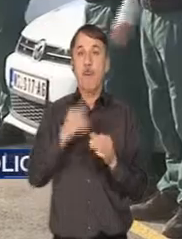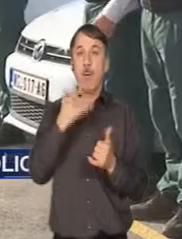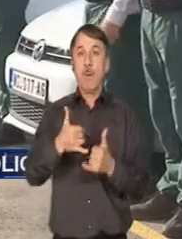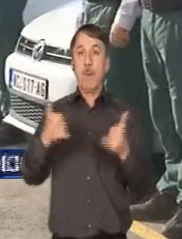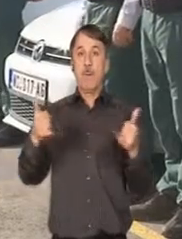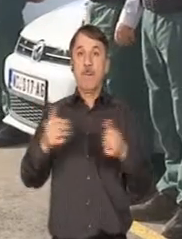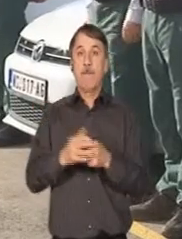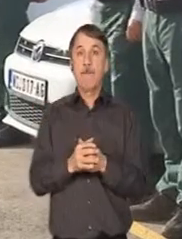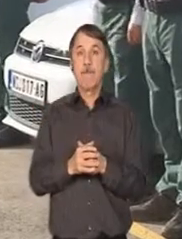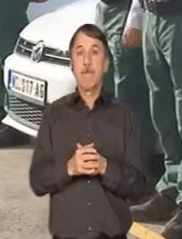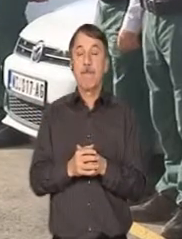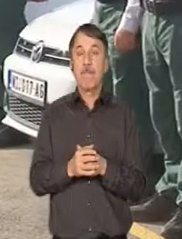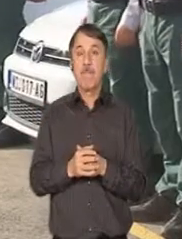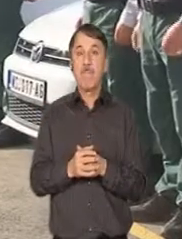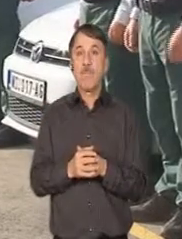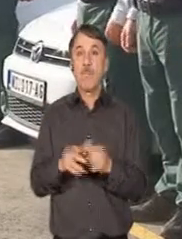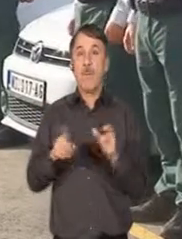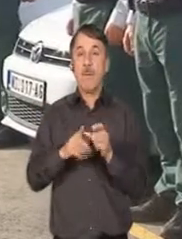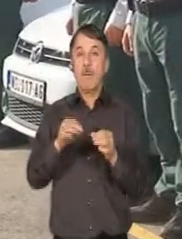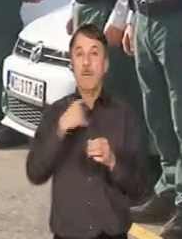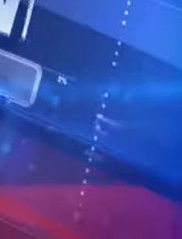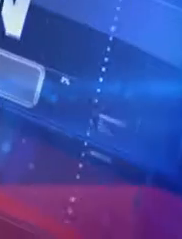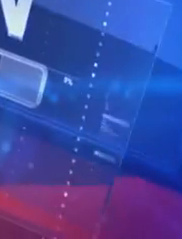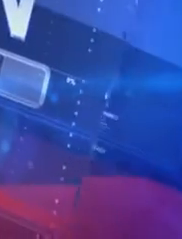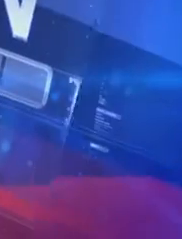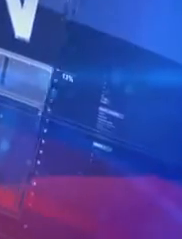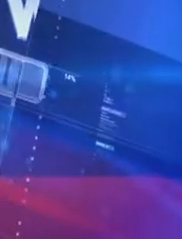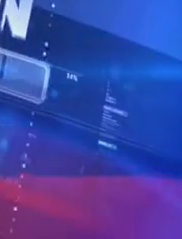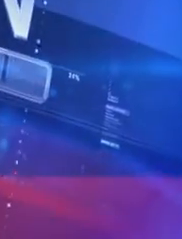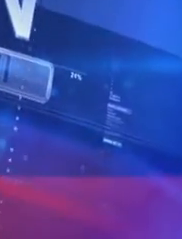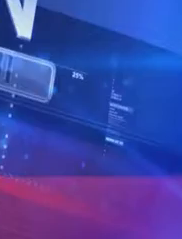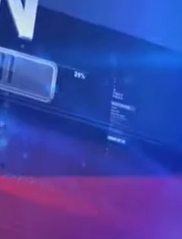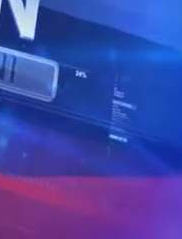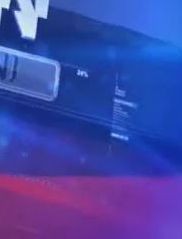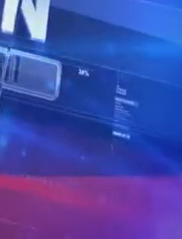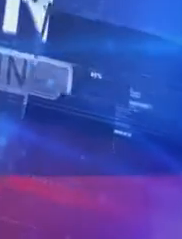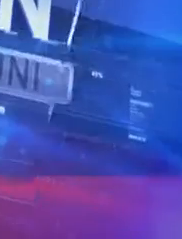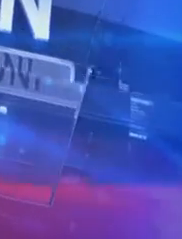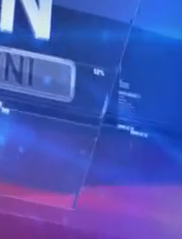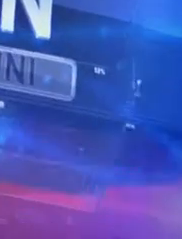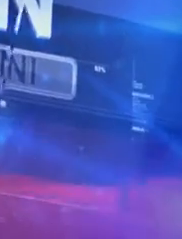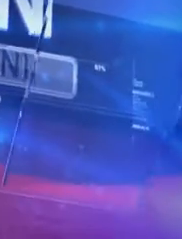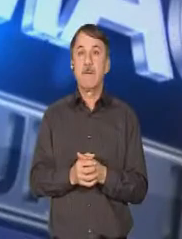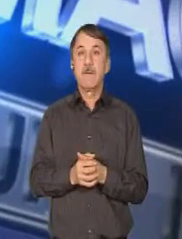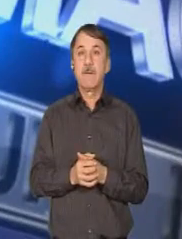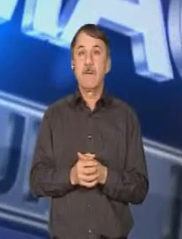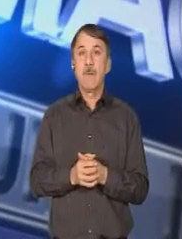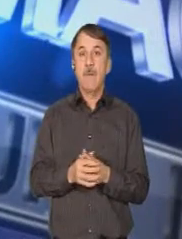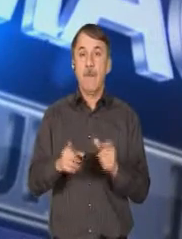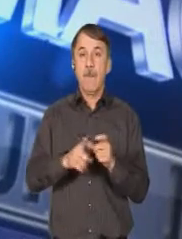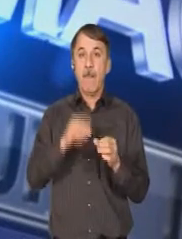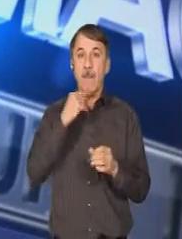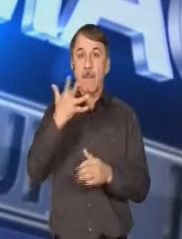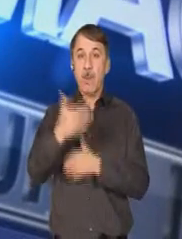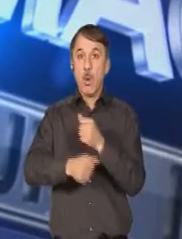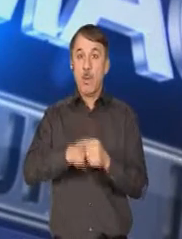zaključuje Laketić. Mornaričko namesto vojno, znači noge... A